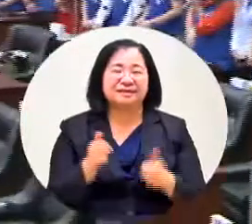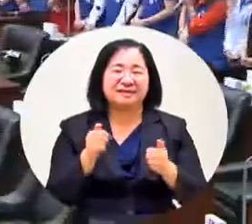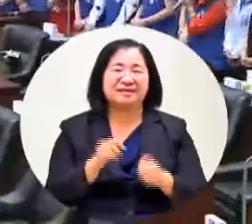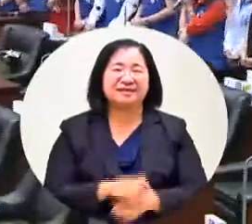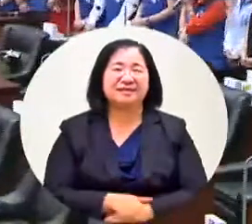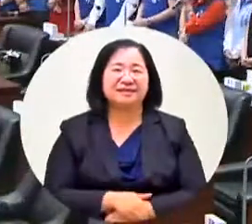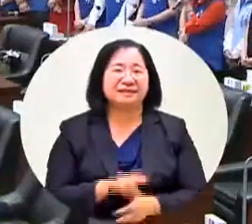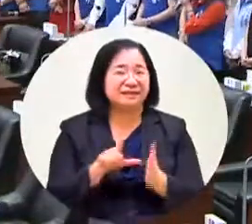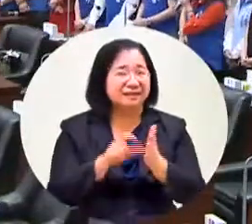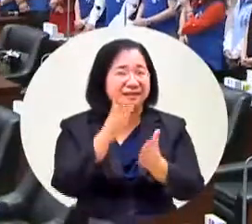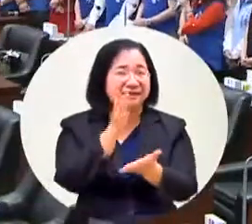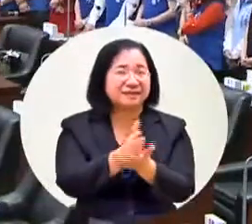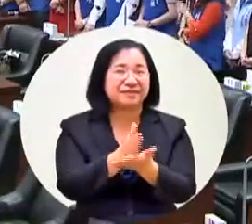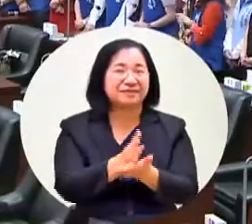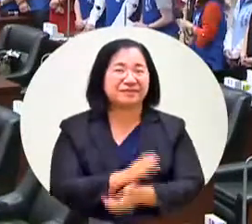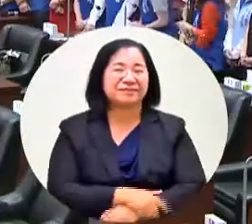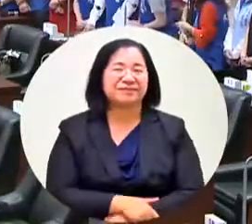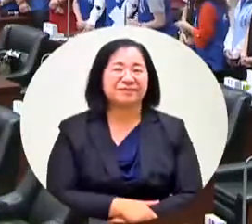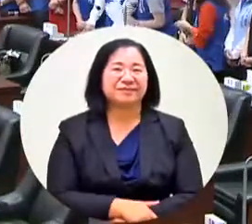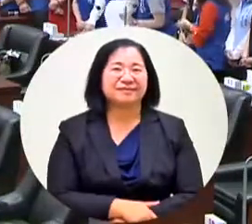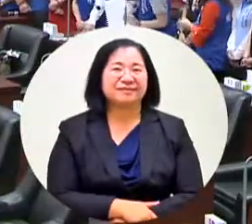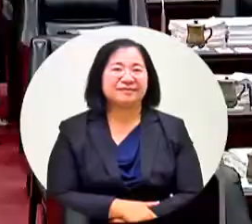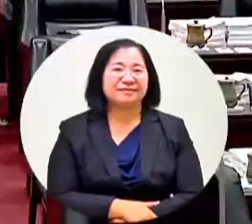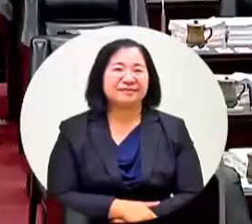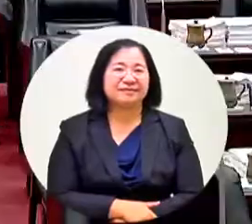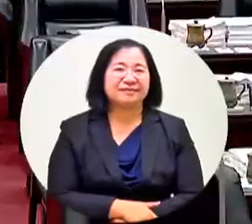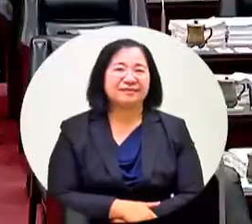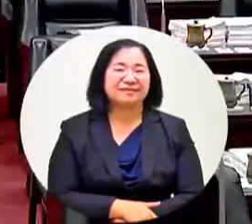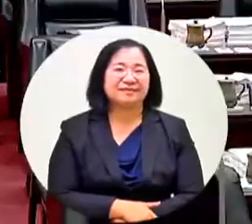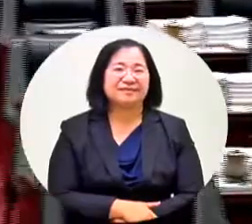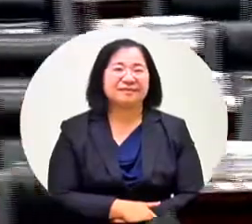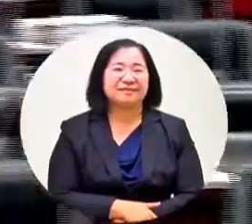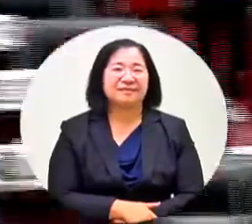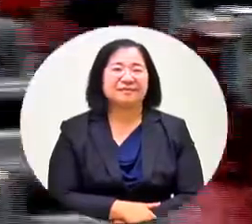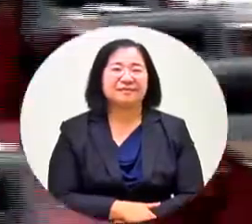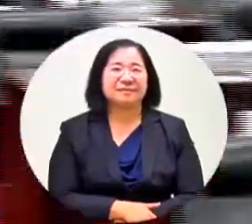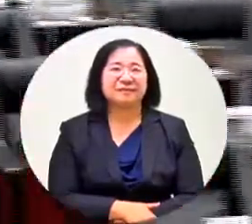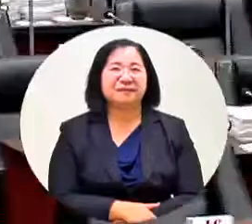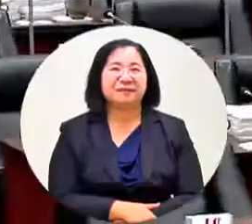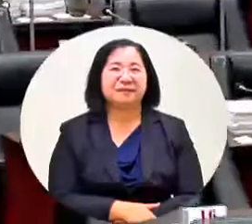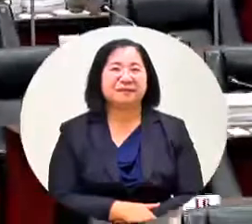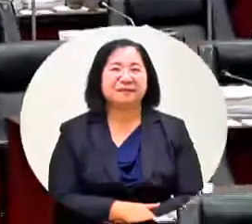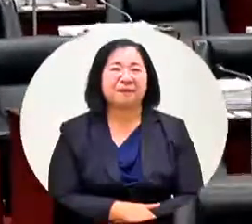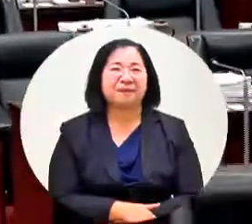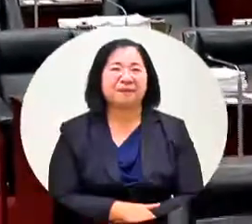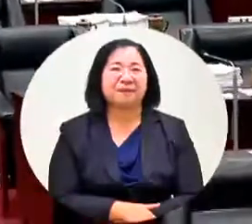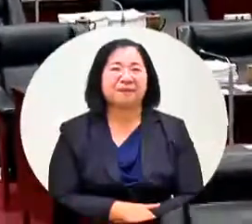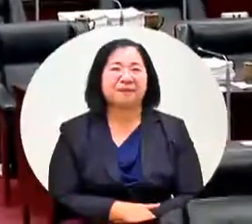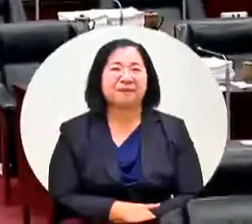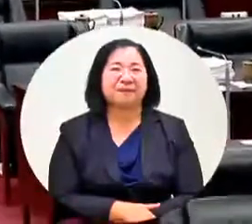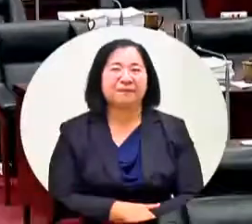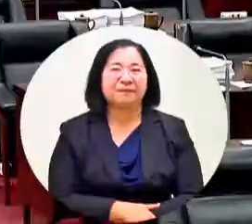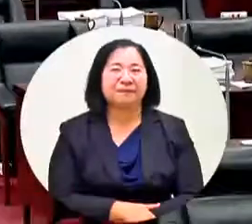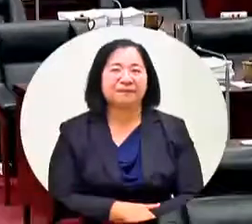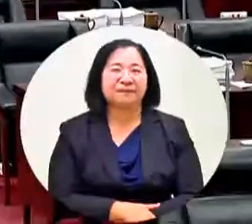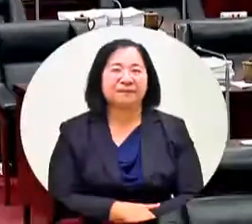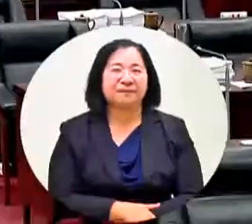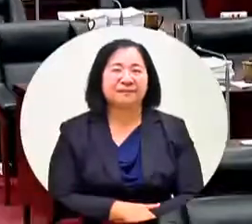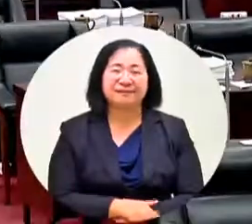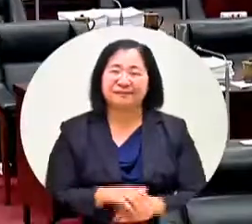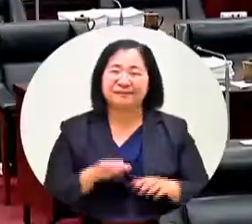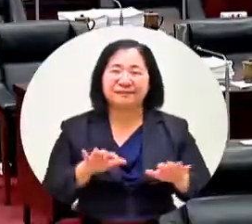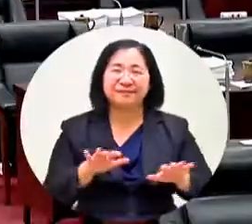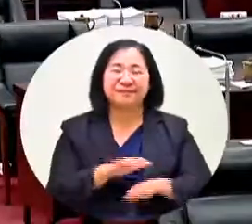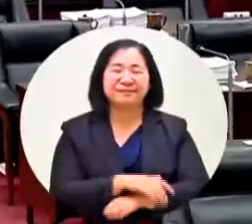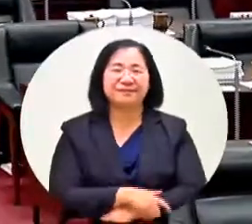好，这个漂白乳，谢谢，希望下次能够再送我一顶 防晒，防晒，防晒乳，防晒乳，好。 那议长送你一个宁